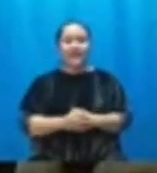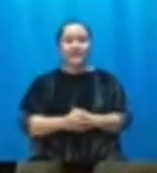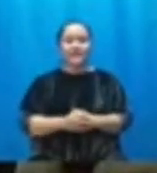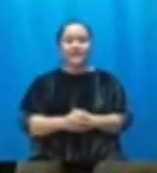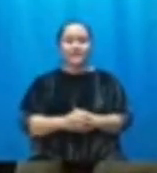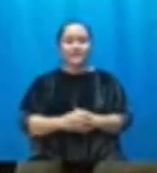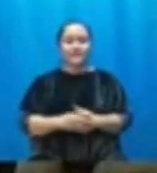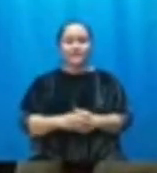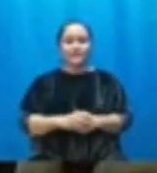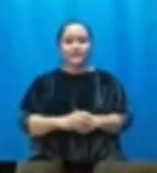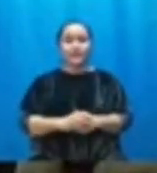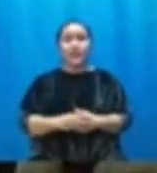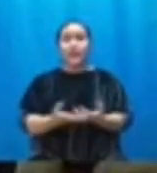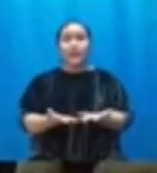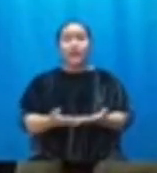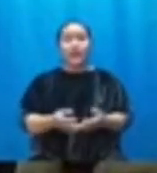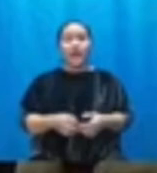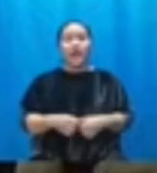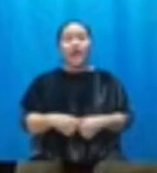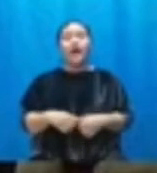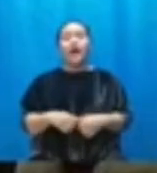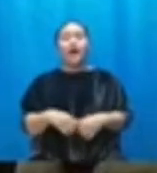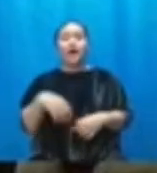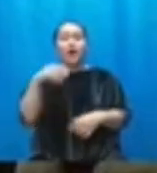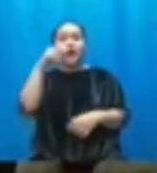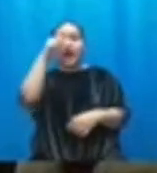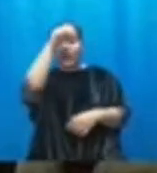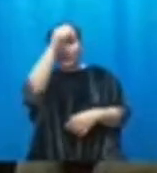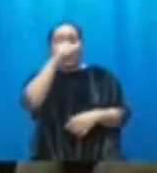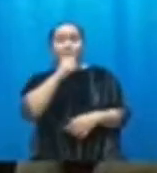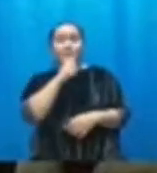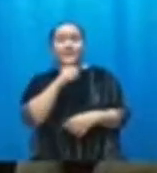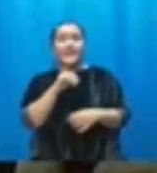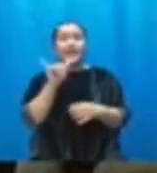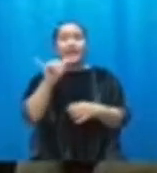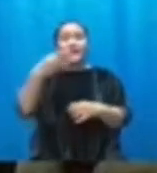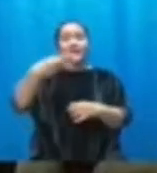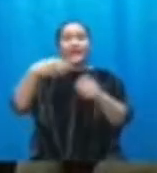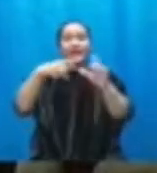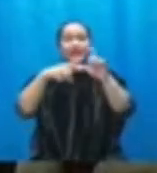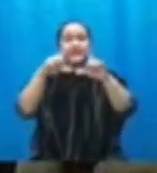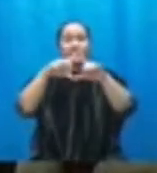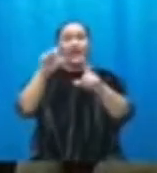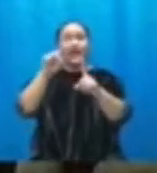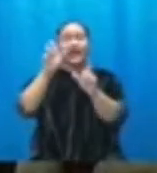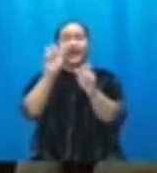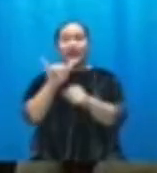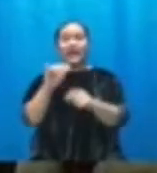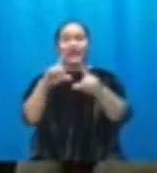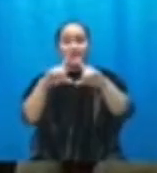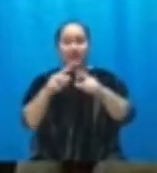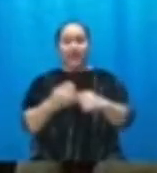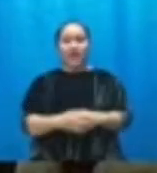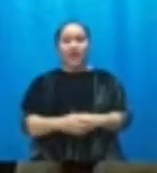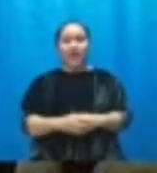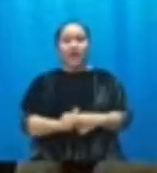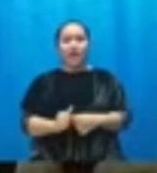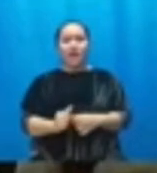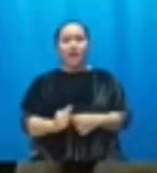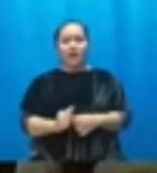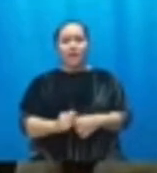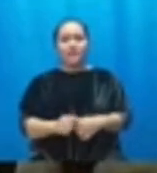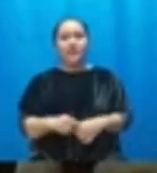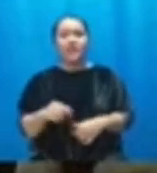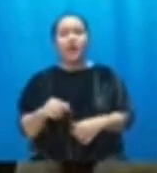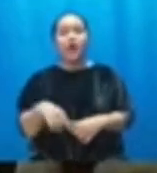tadi gimana Nabi Yesaya menceriterakan suasana pada zaman Mesir situ yang bisu